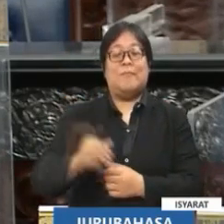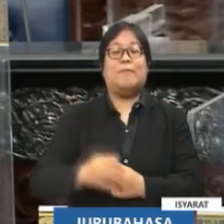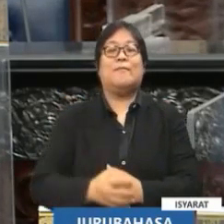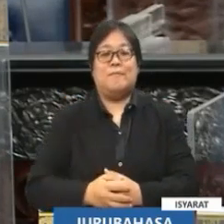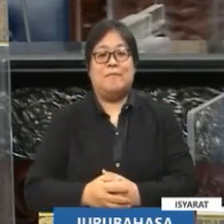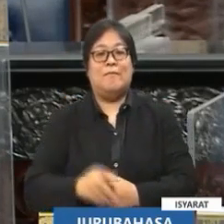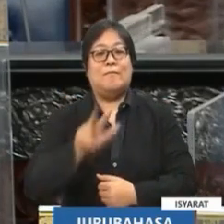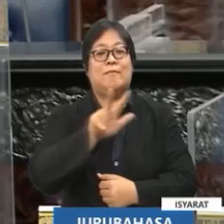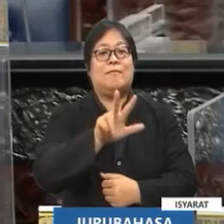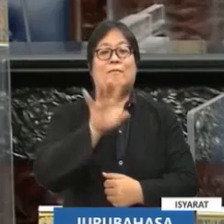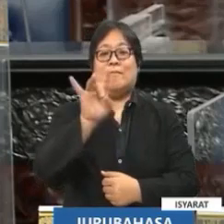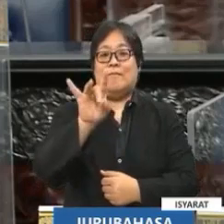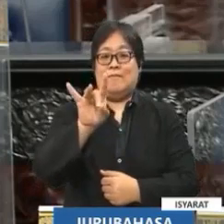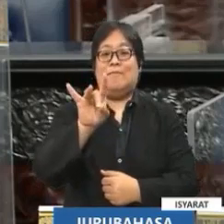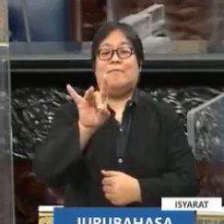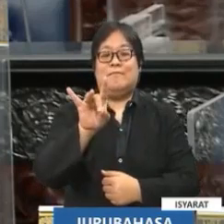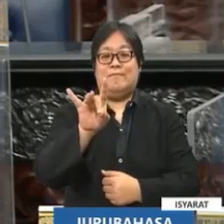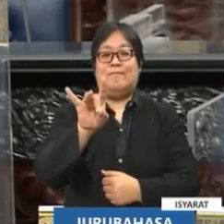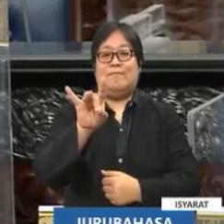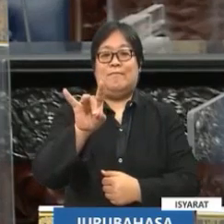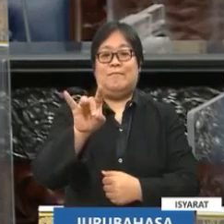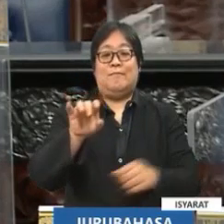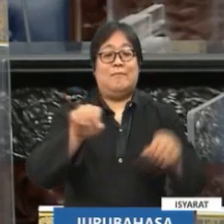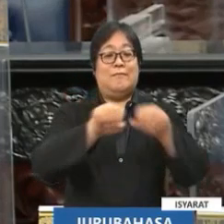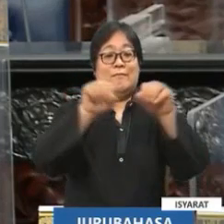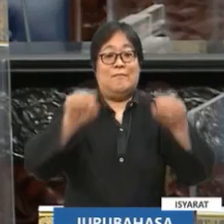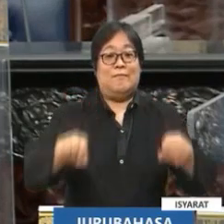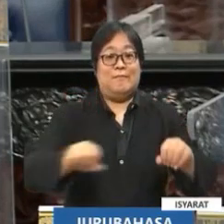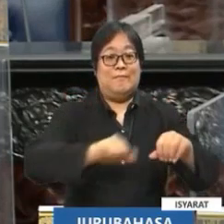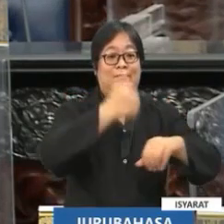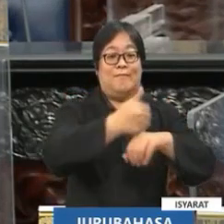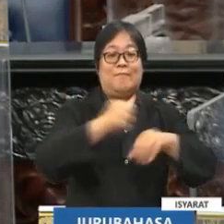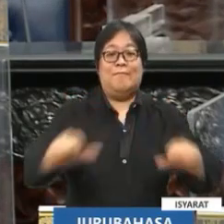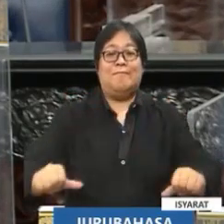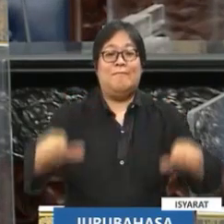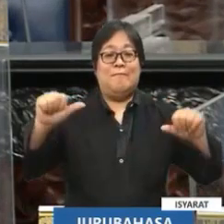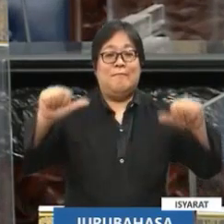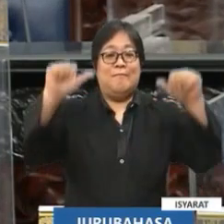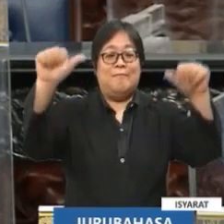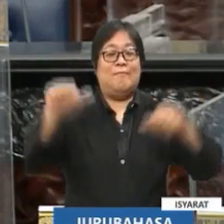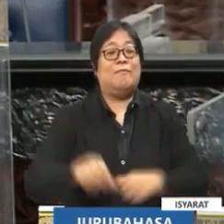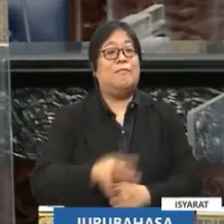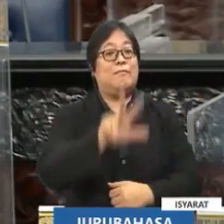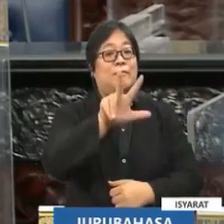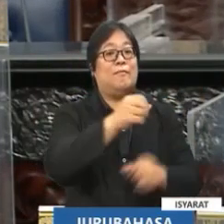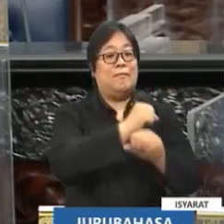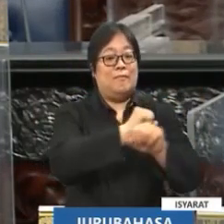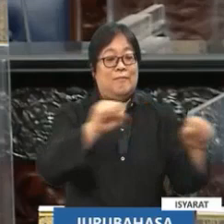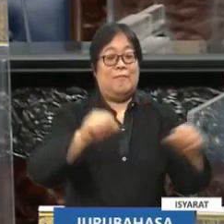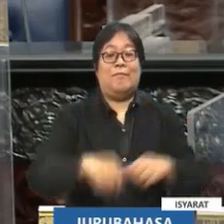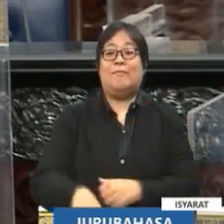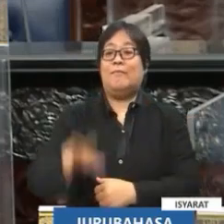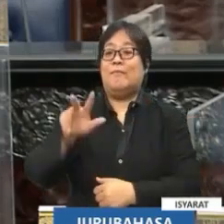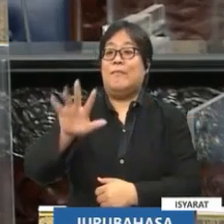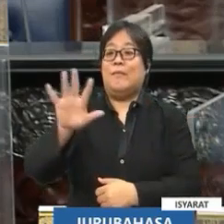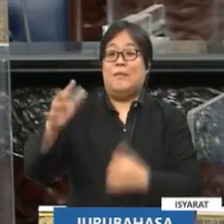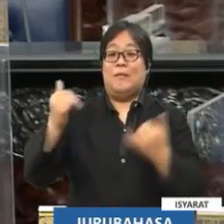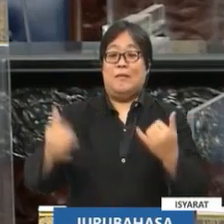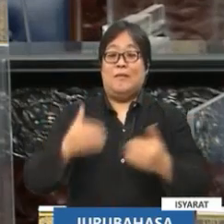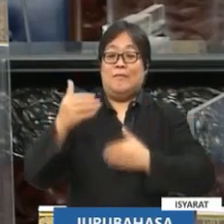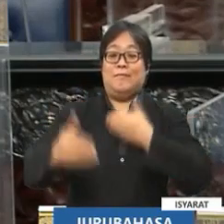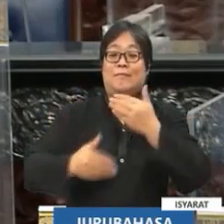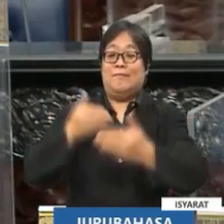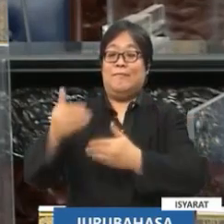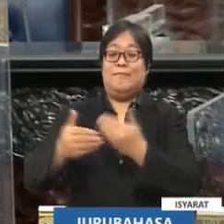sebanyak 38 stesen yang telah dinaik tarafkan, 3 telah siap dan 35 lagi sedang